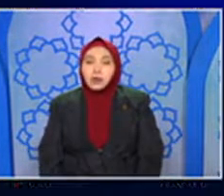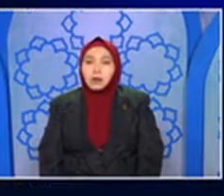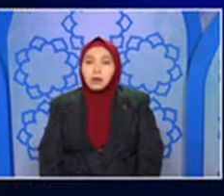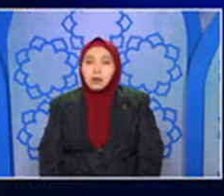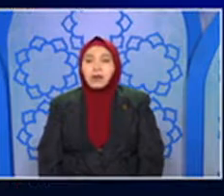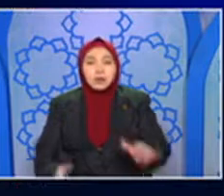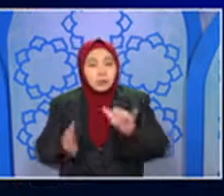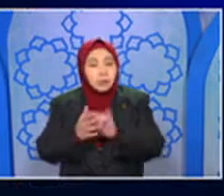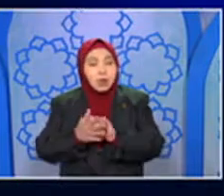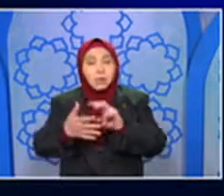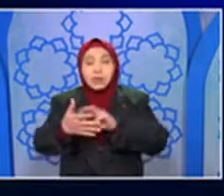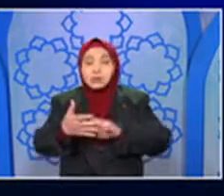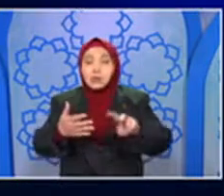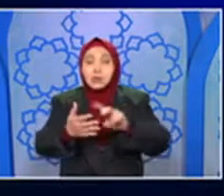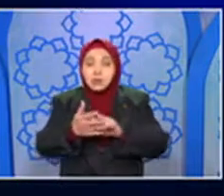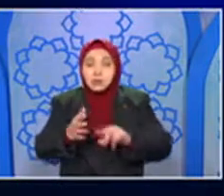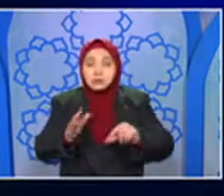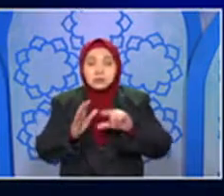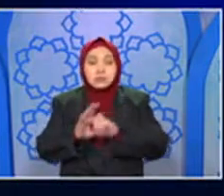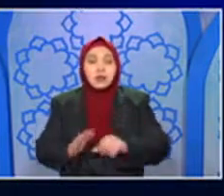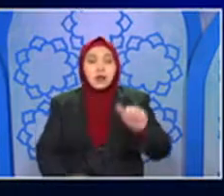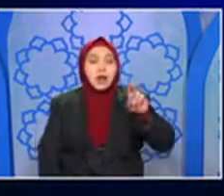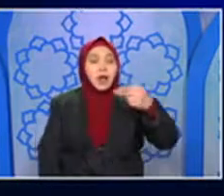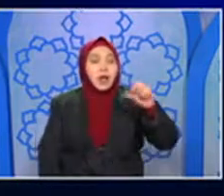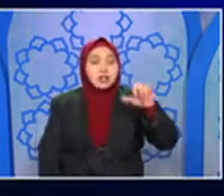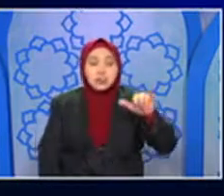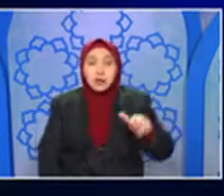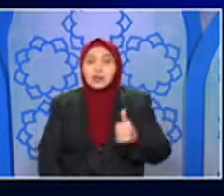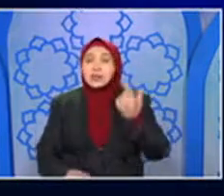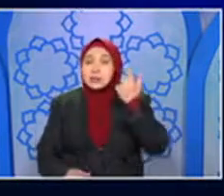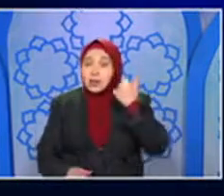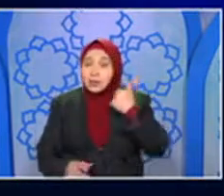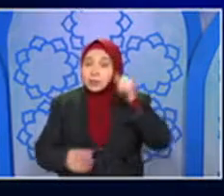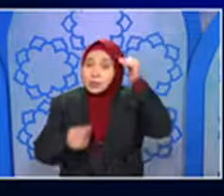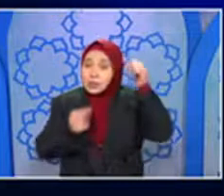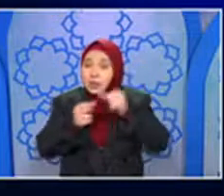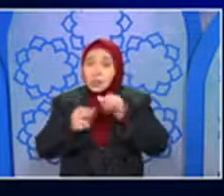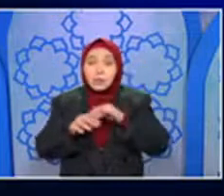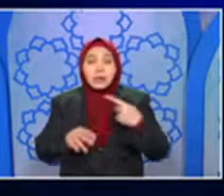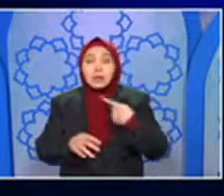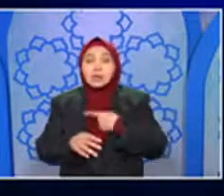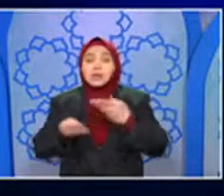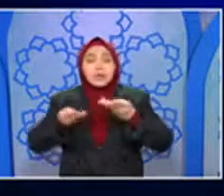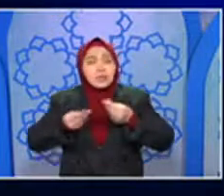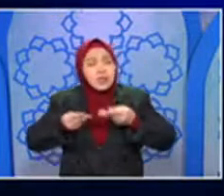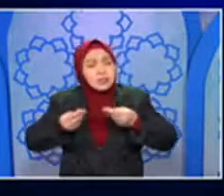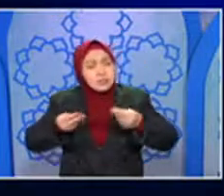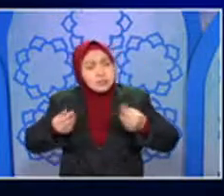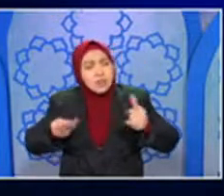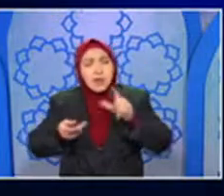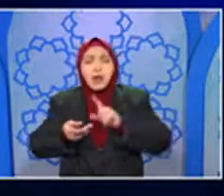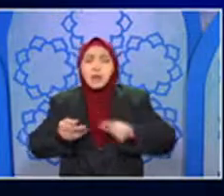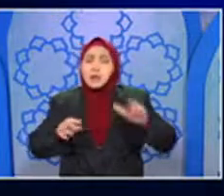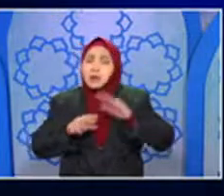Begitulah bacaan daripada surah Al-Hashr muka surat 545 sebentar tadi, mengingatkan kepada kita bertasbihlah lagi, kerana di